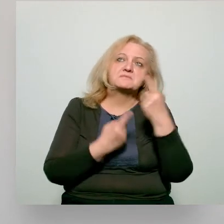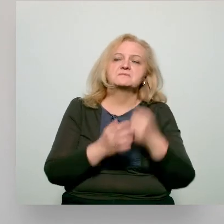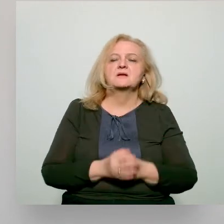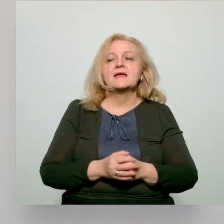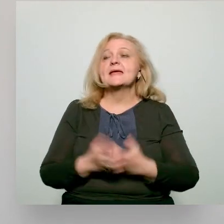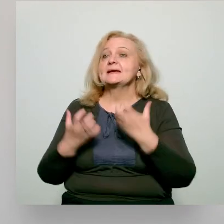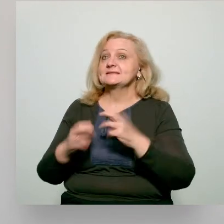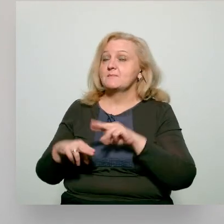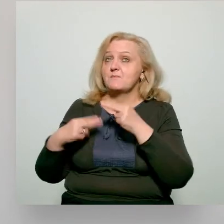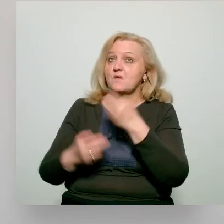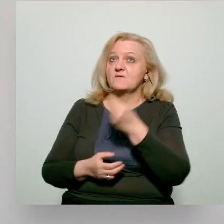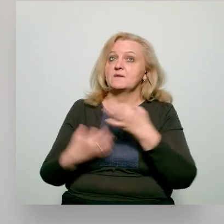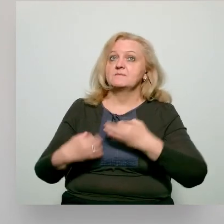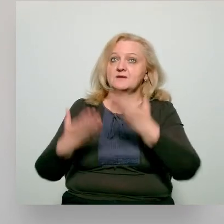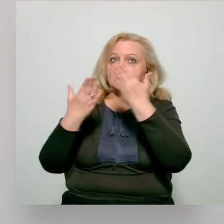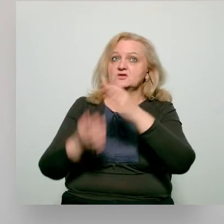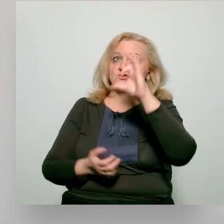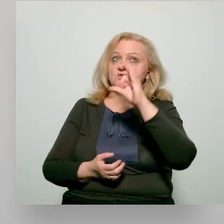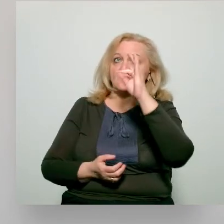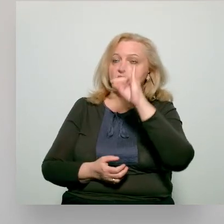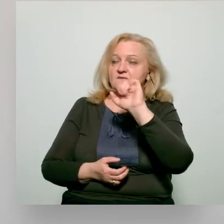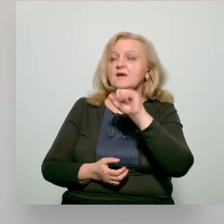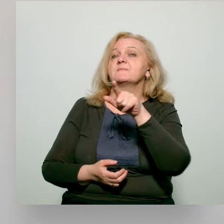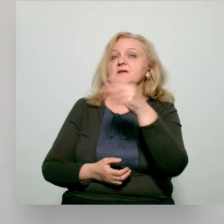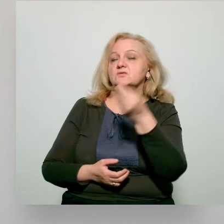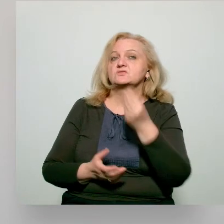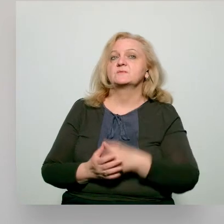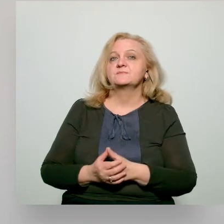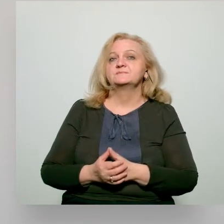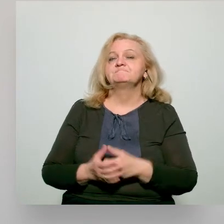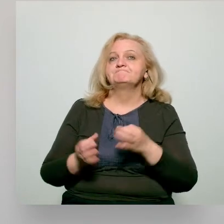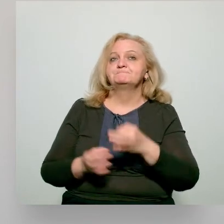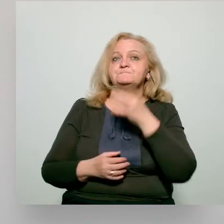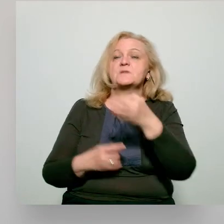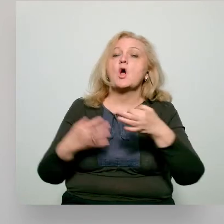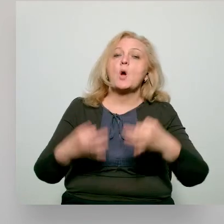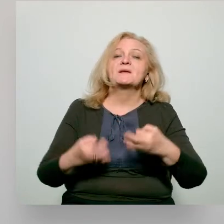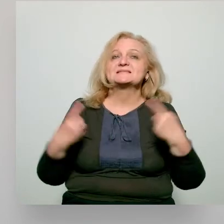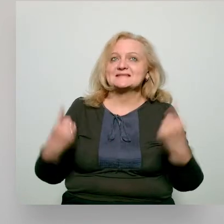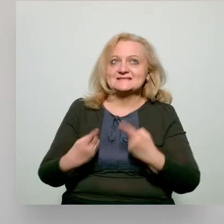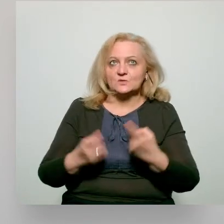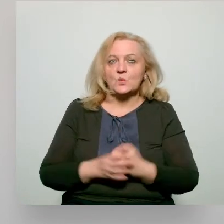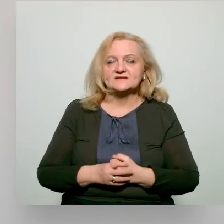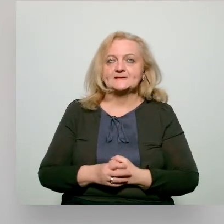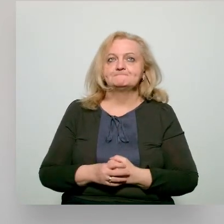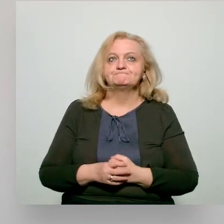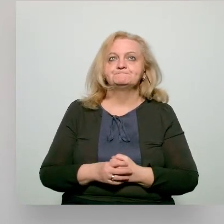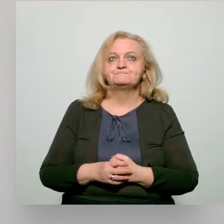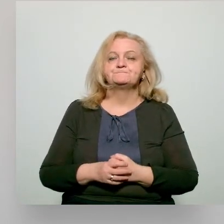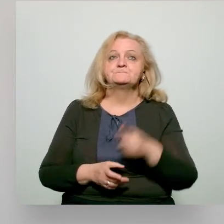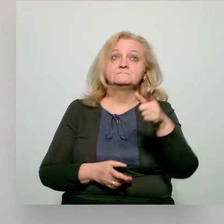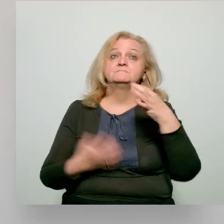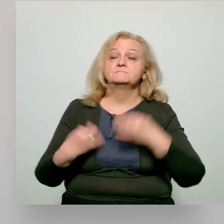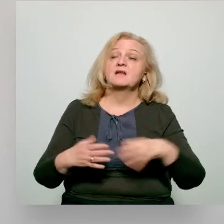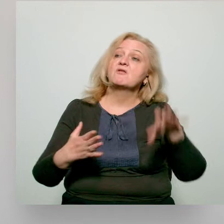jeszcze wrócić ciągle do pani Sofii. Tutaj pytanie już do obecnej sytuacji. Jak pani